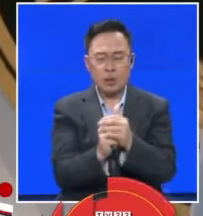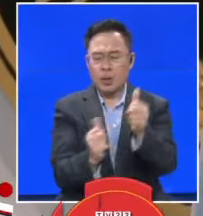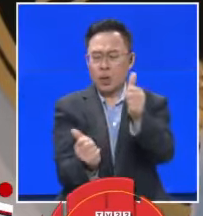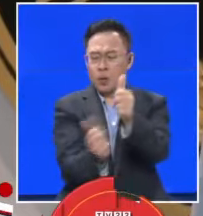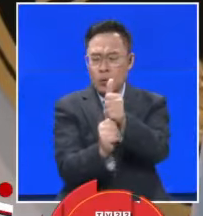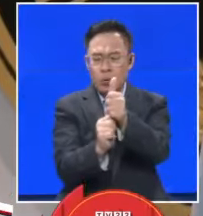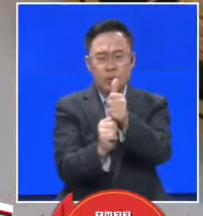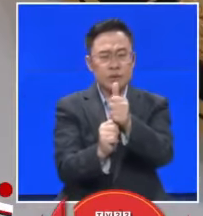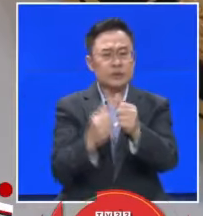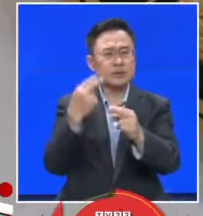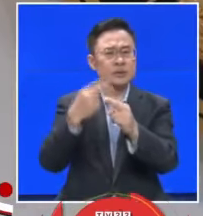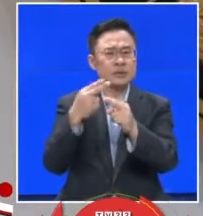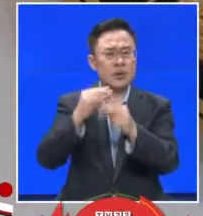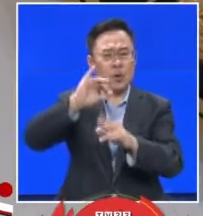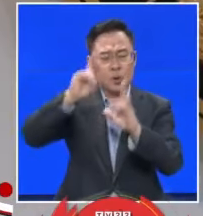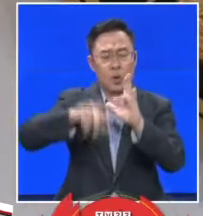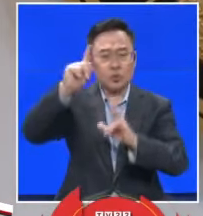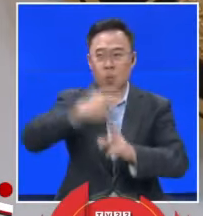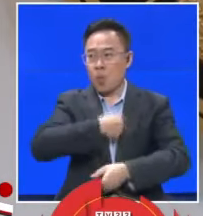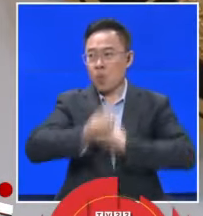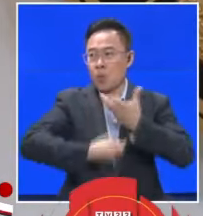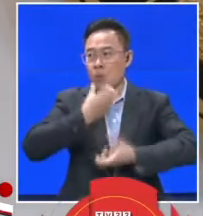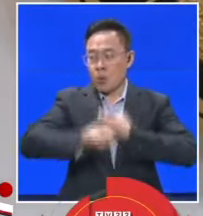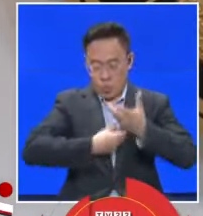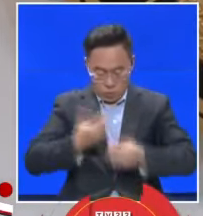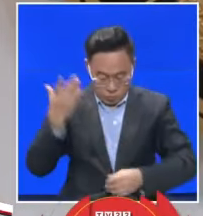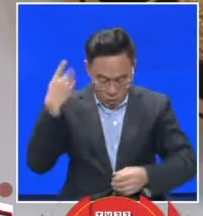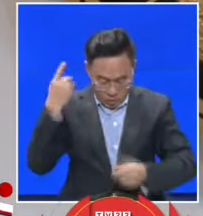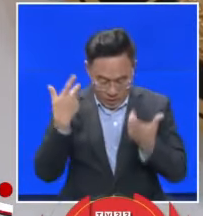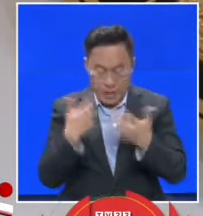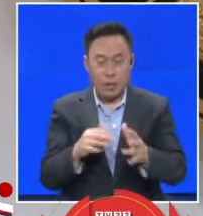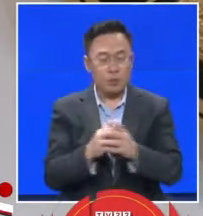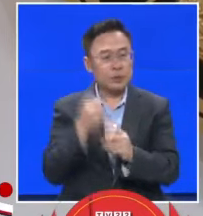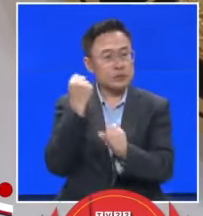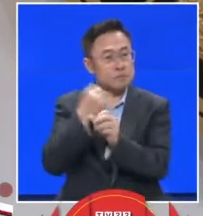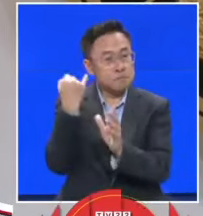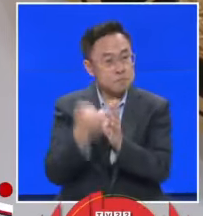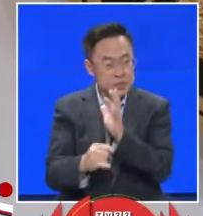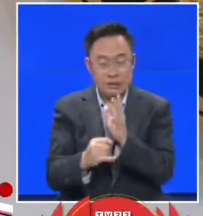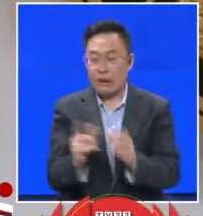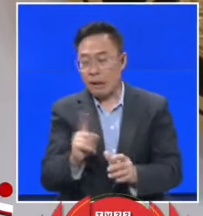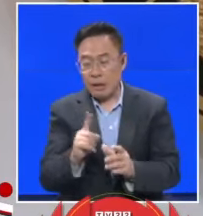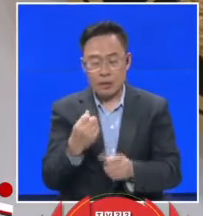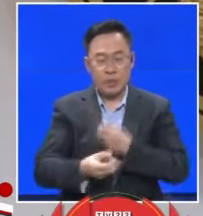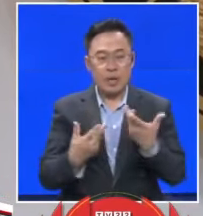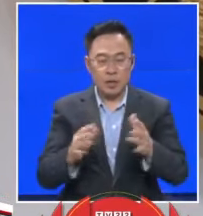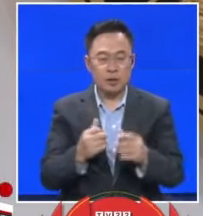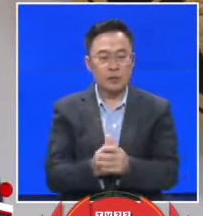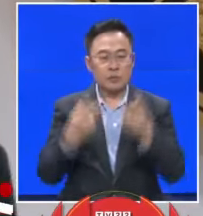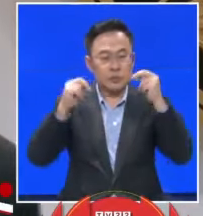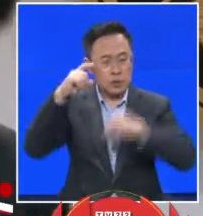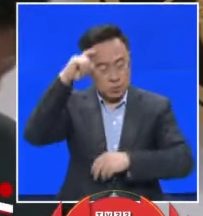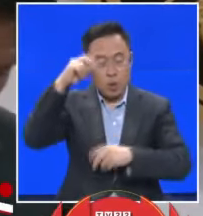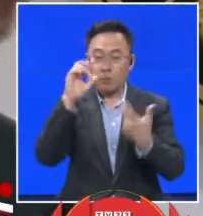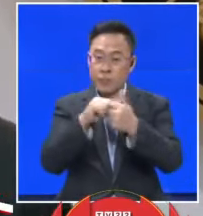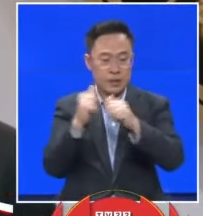ข่าวตอบโต้หลังจากที่เจ้าตัวถูกแจ้งข้อหาในมาตรา157แล้วก็มาตรา149นายกบอกเลยคุณผู้ชมนี่มันไม่ใช่ประเด็นทาง